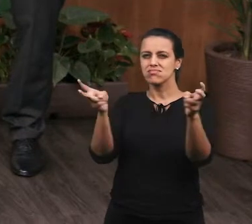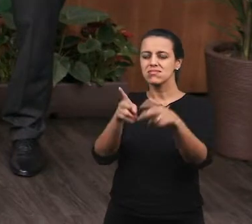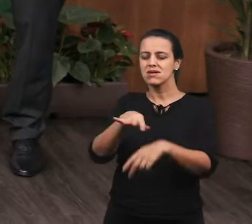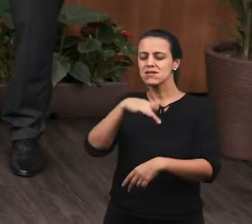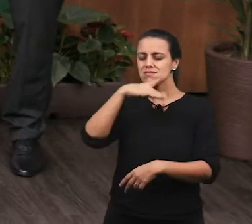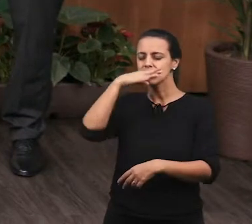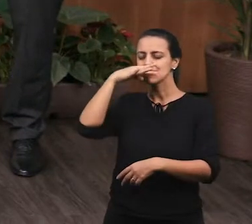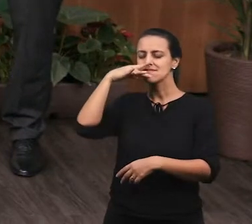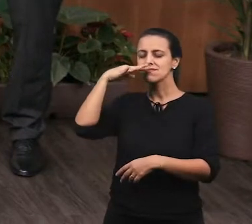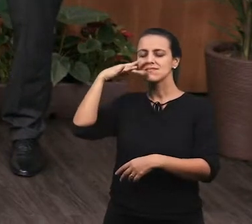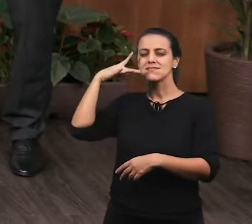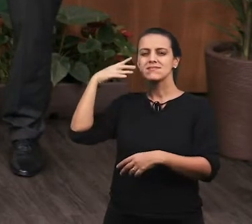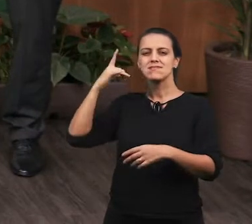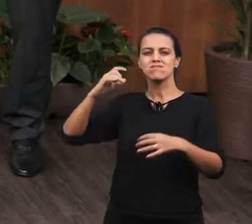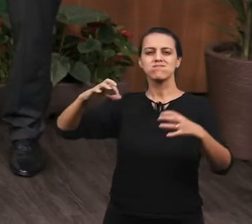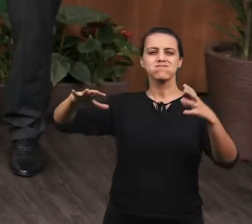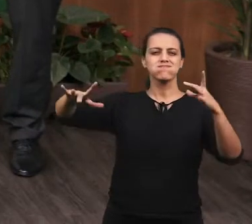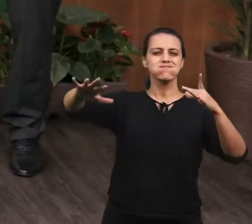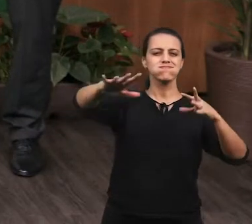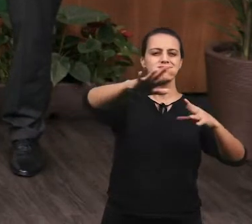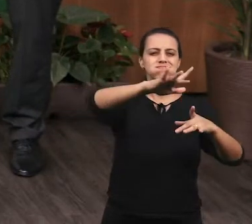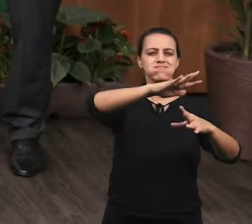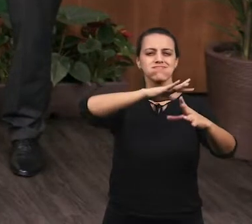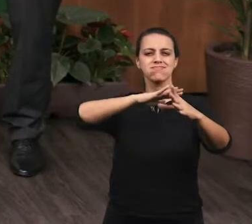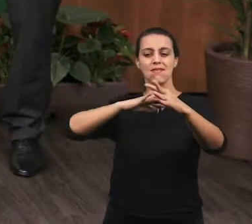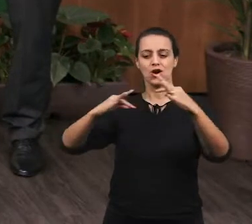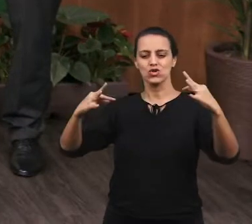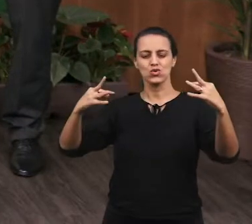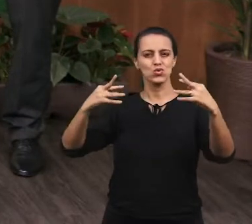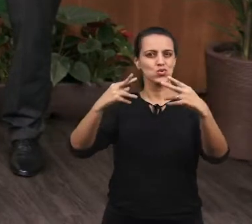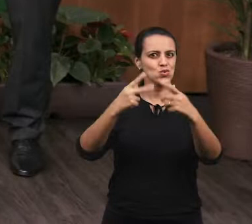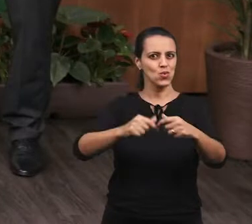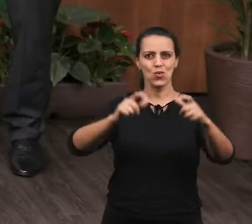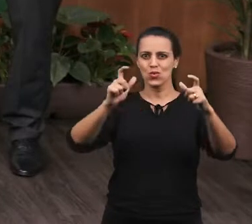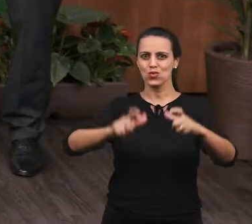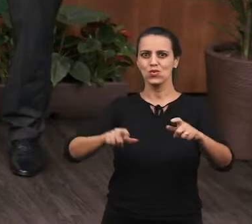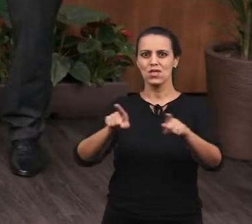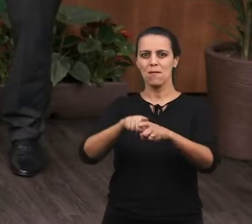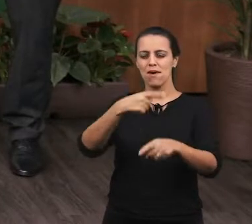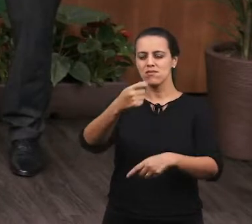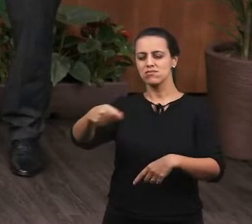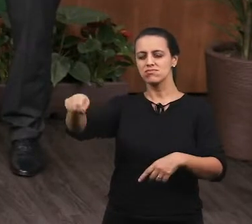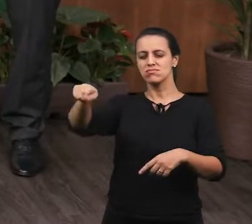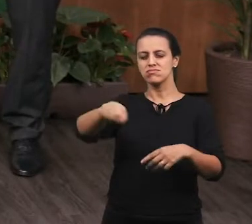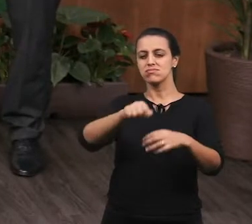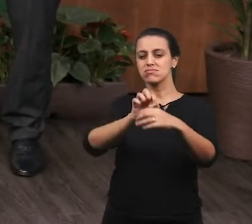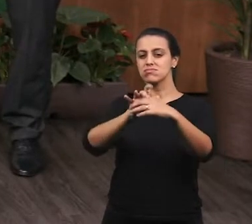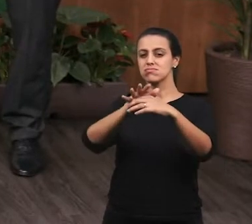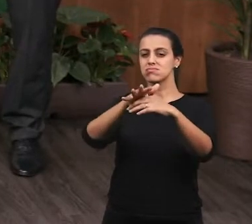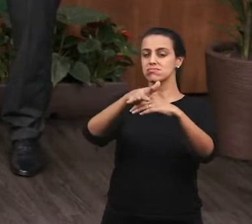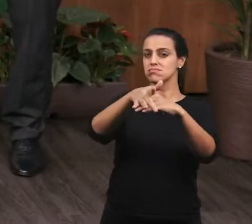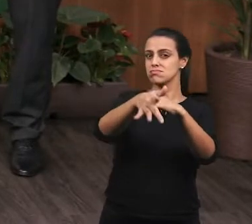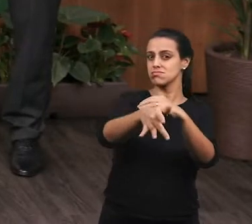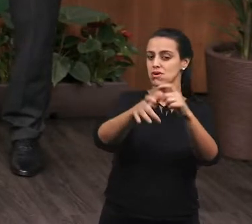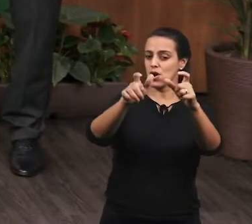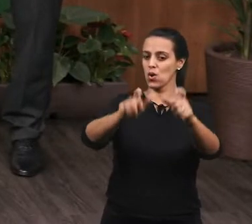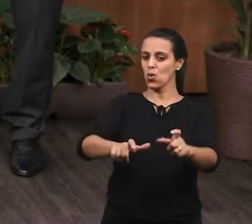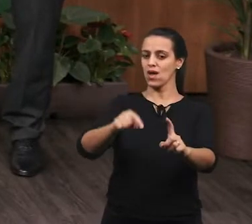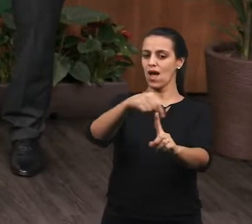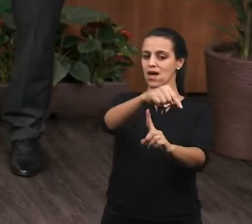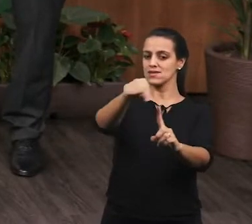ее ароматное курение, оно наполняло и святое святых, наполняло